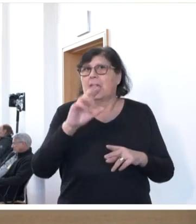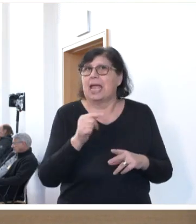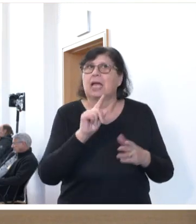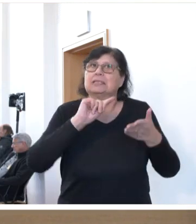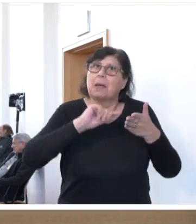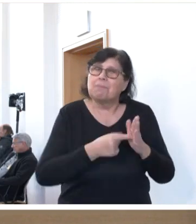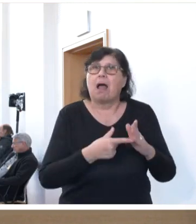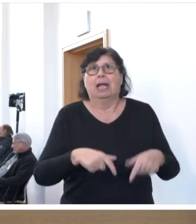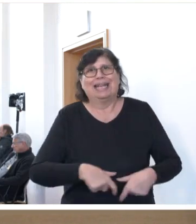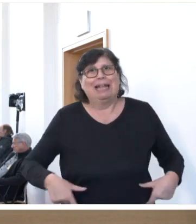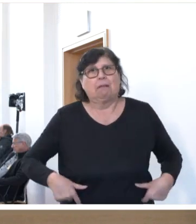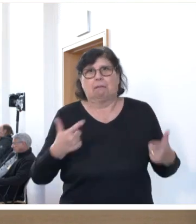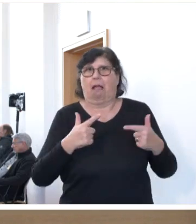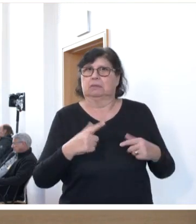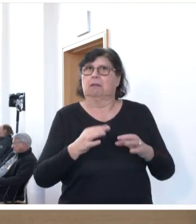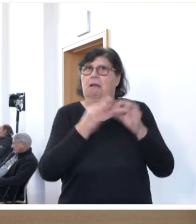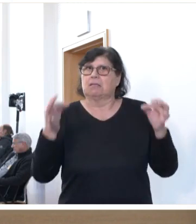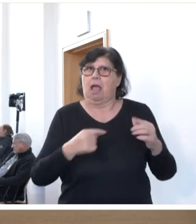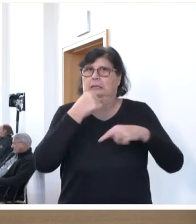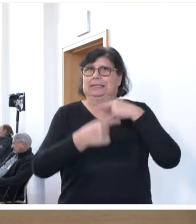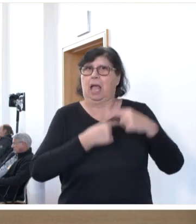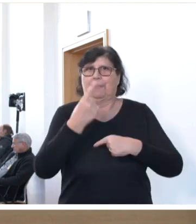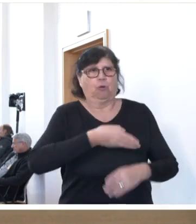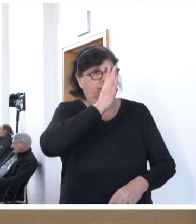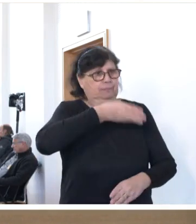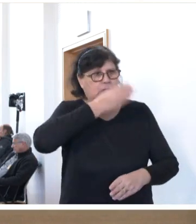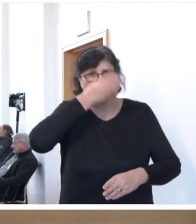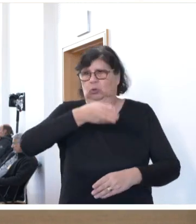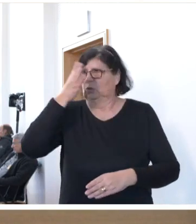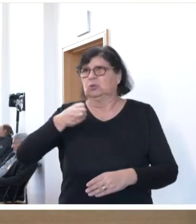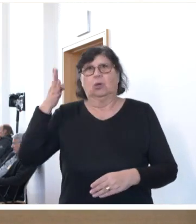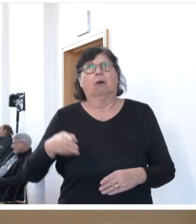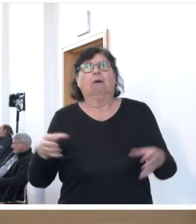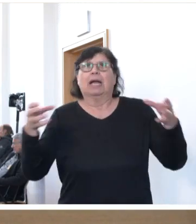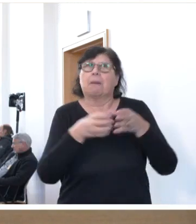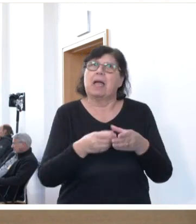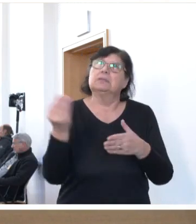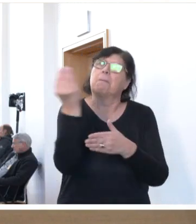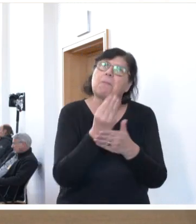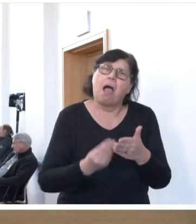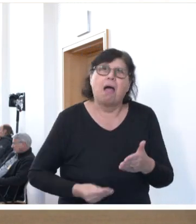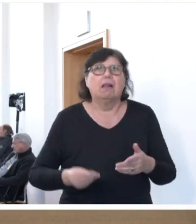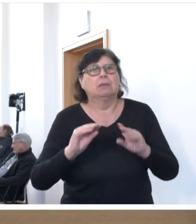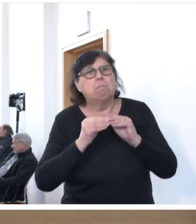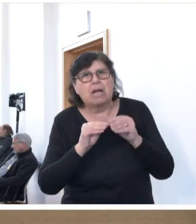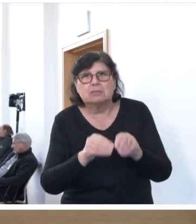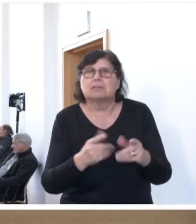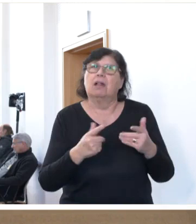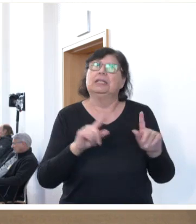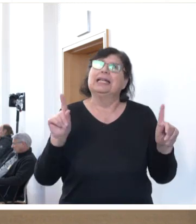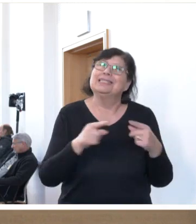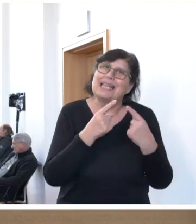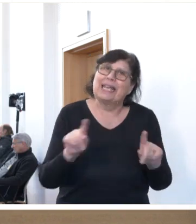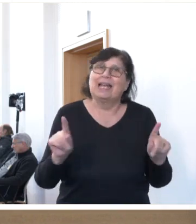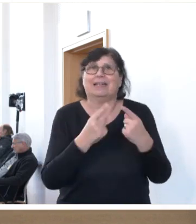einen strukturierten Tagesablauf erlebten. Gemeinsam malen, basteln, singen und dabei die Sprache